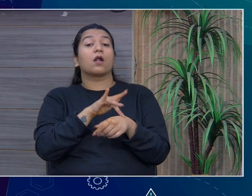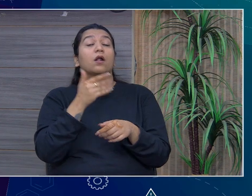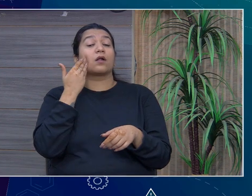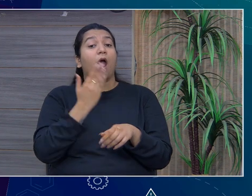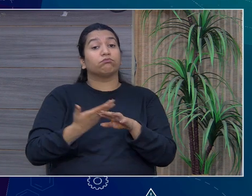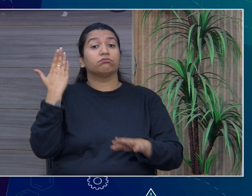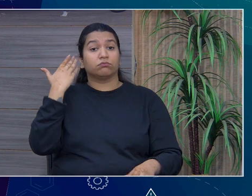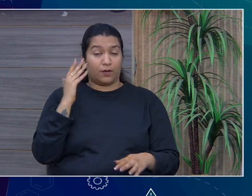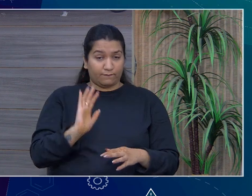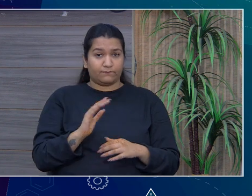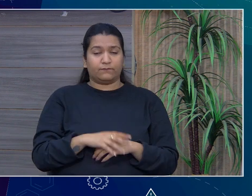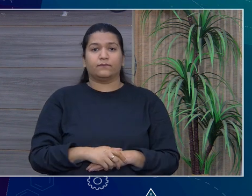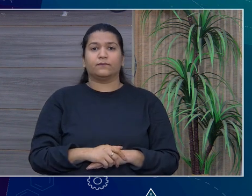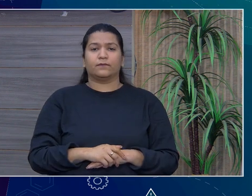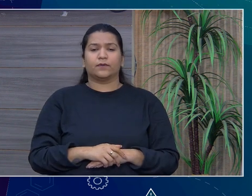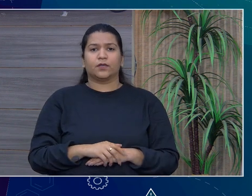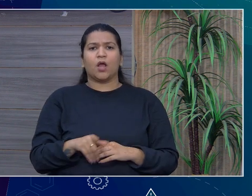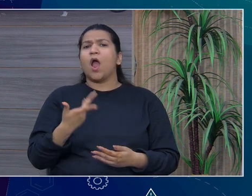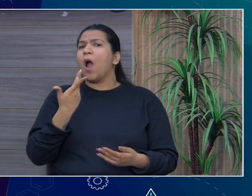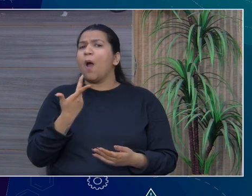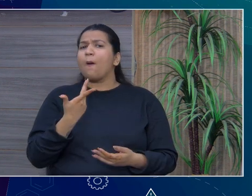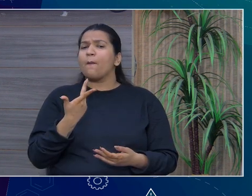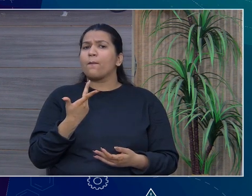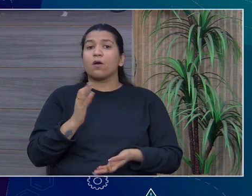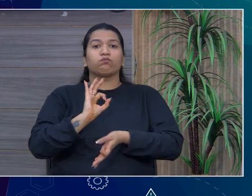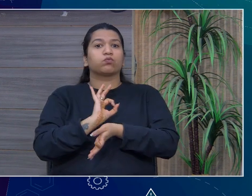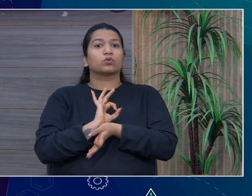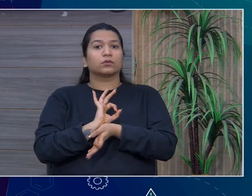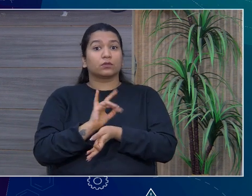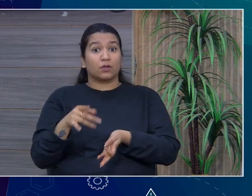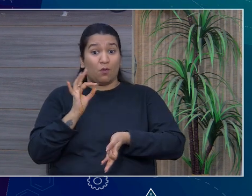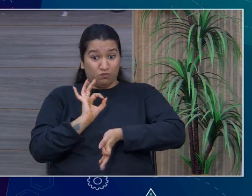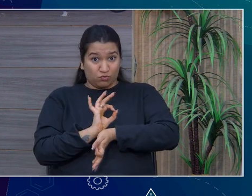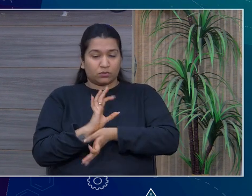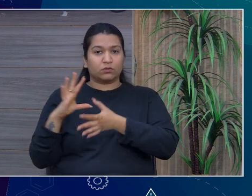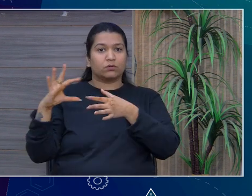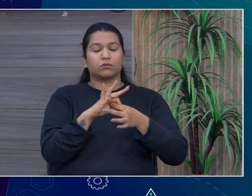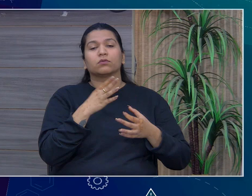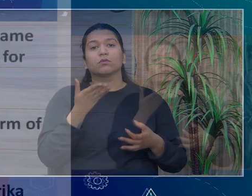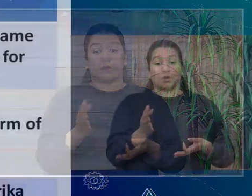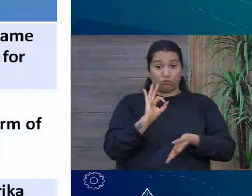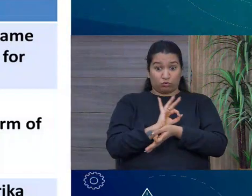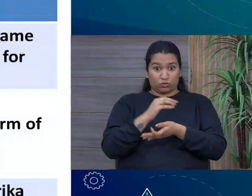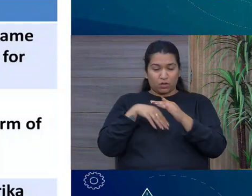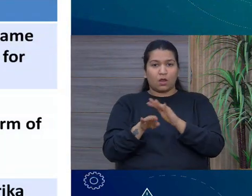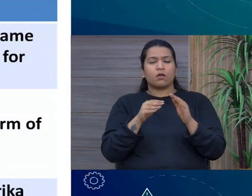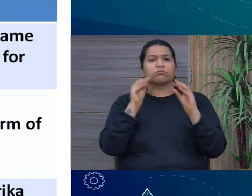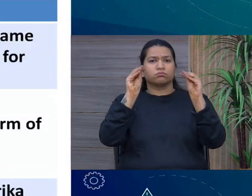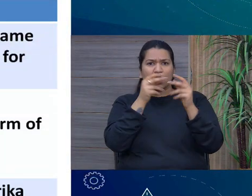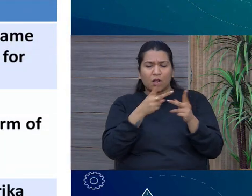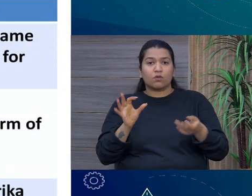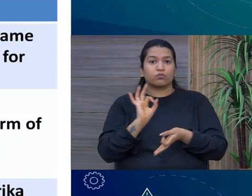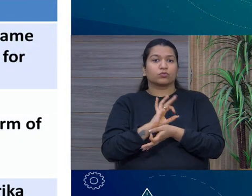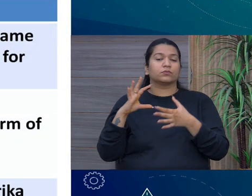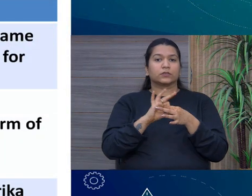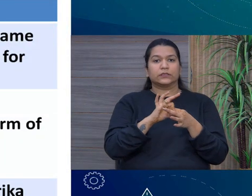था, और मोस्टली ये बुद्धिस्म टीचिंग को दर्शाता है सर। और इनिशियली ये भी जो की